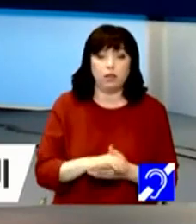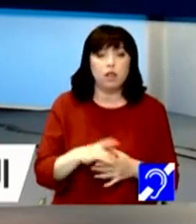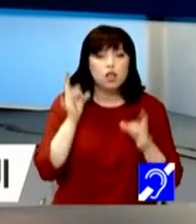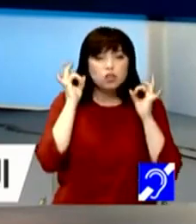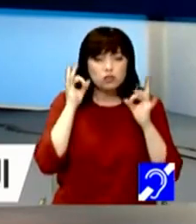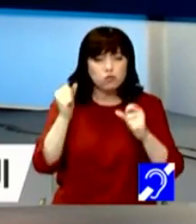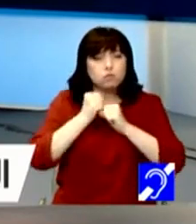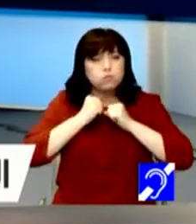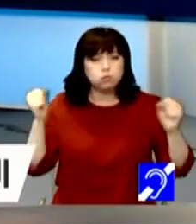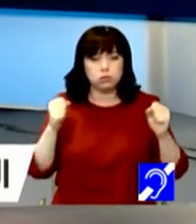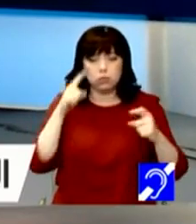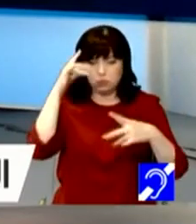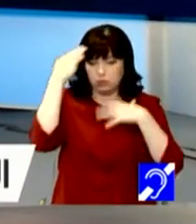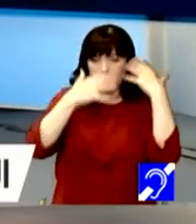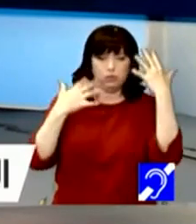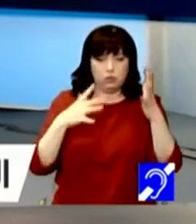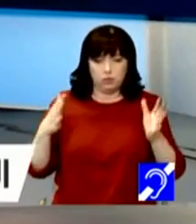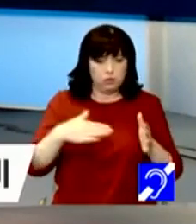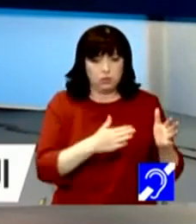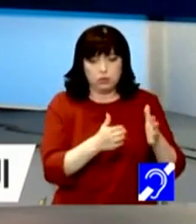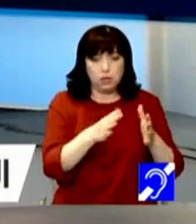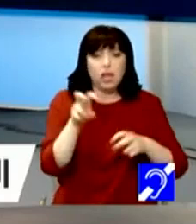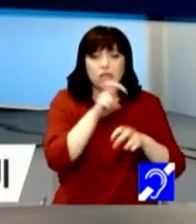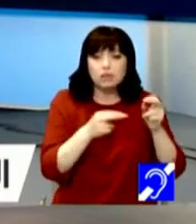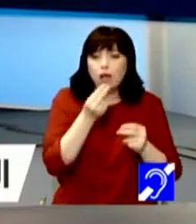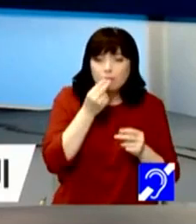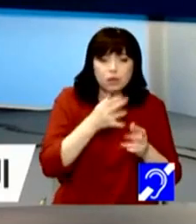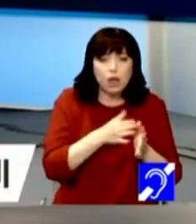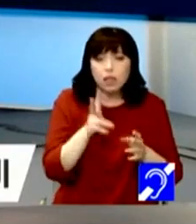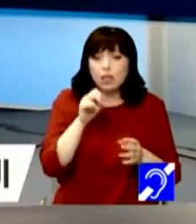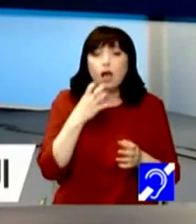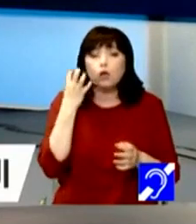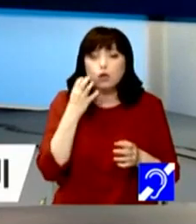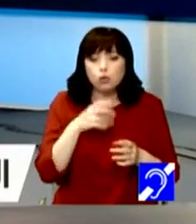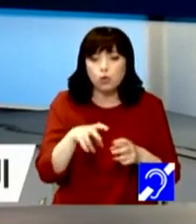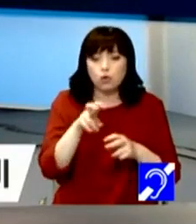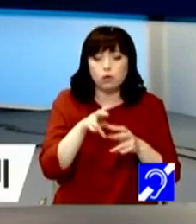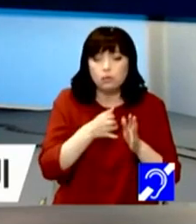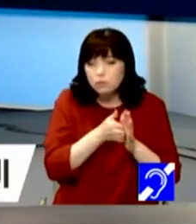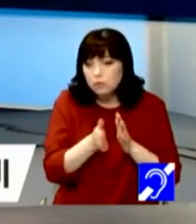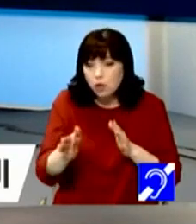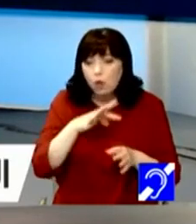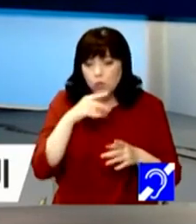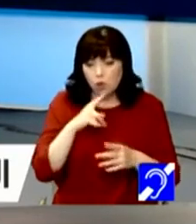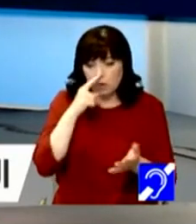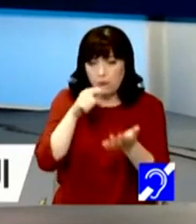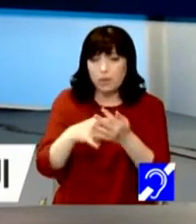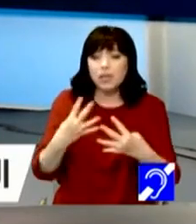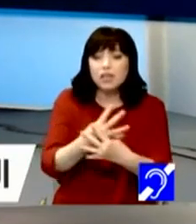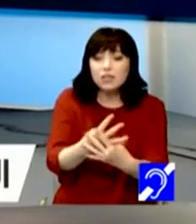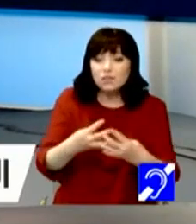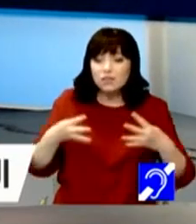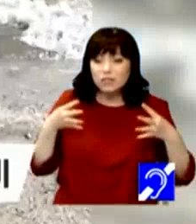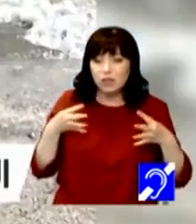Sunetele puternice i-ar dezorienta și ar determina să se desplaseze spre sud, unde în căutarea hranei mulți se prind în plasele de